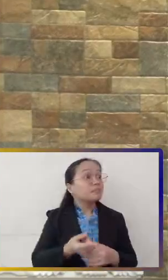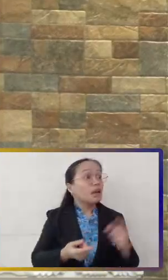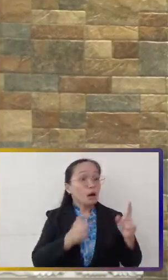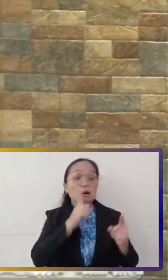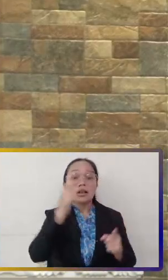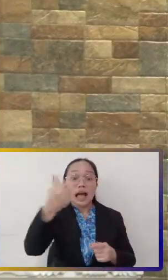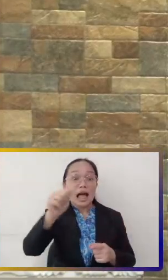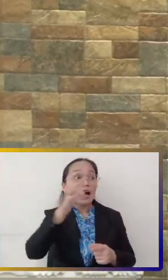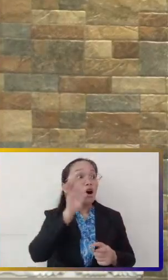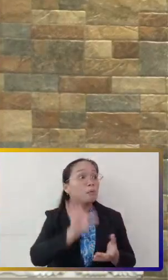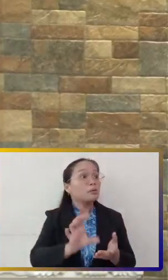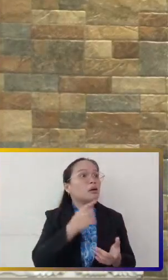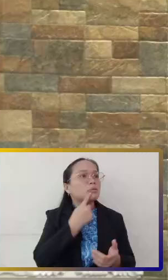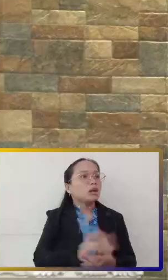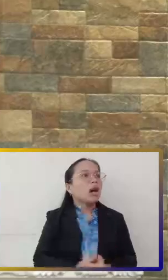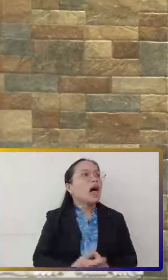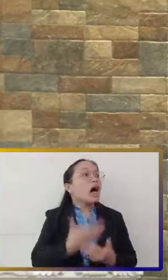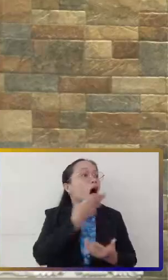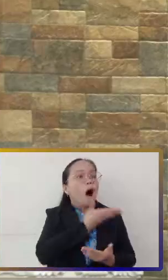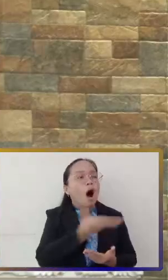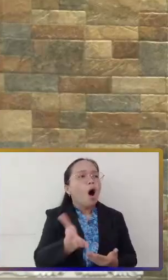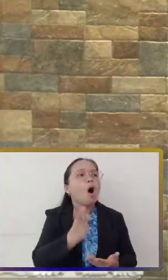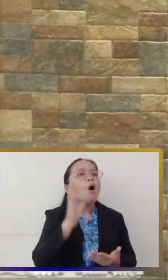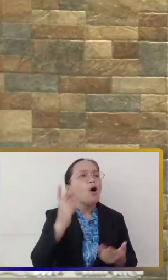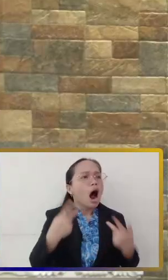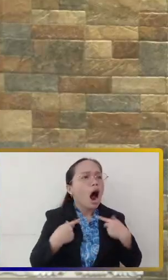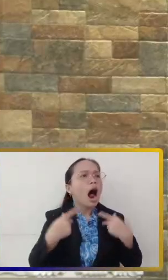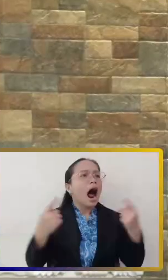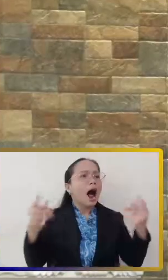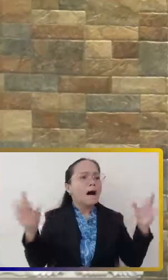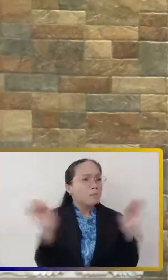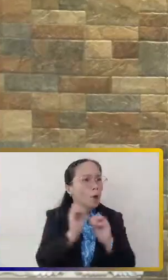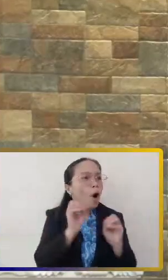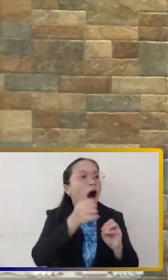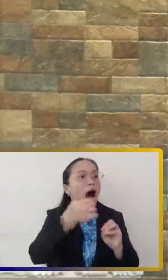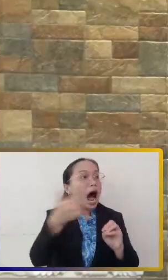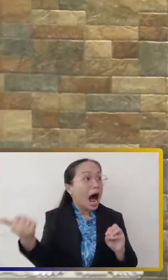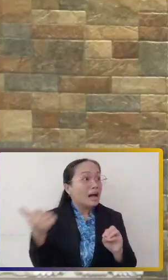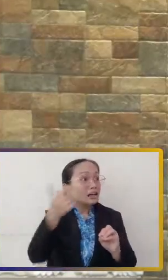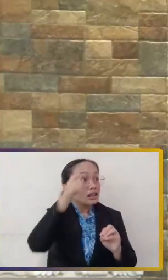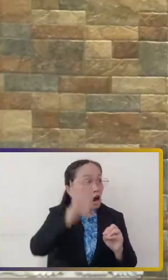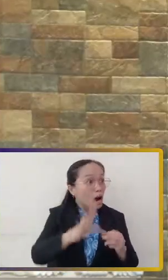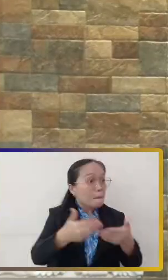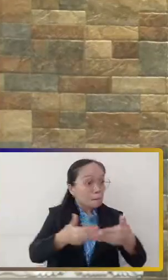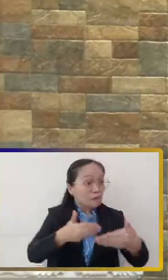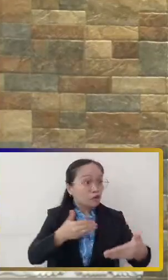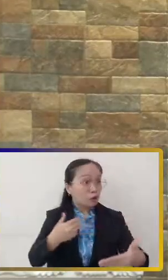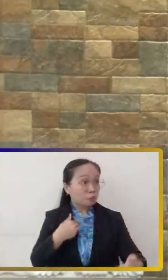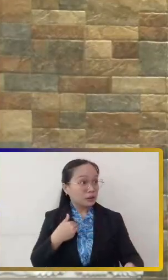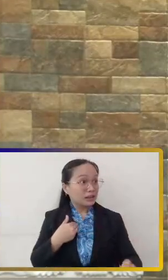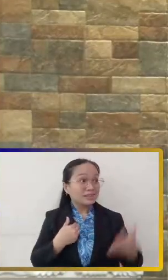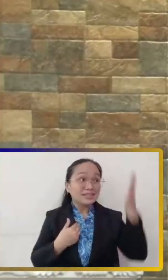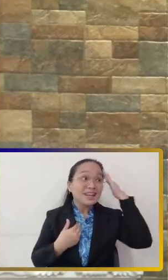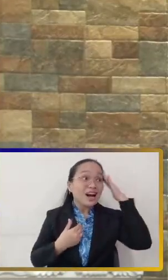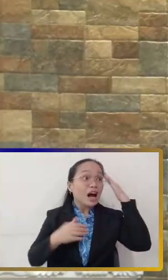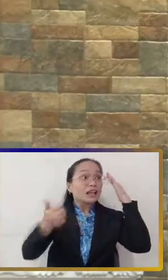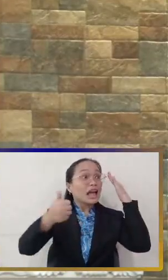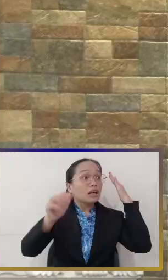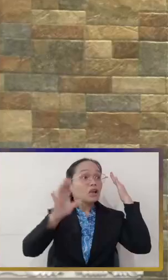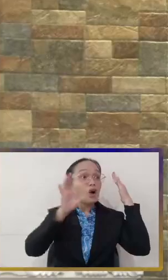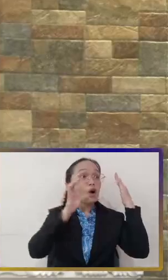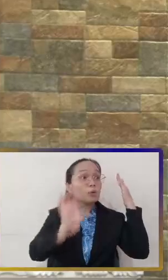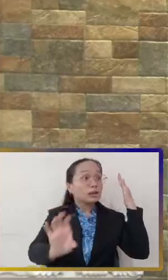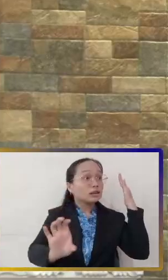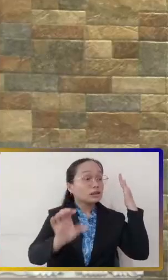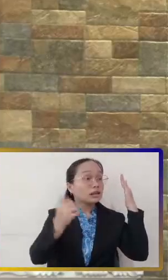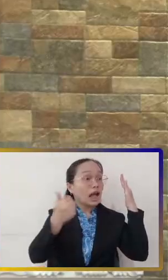what? Other gods before me. And yet, itatabi mo siya doon sa Dagon. Itatabi mo